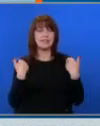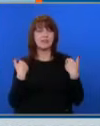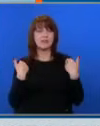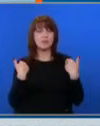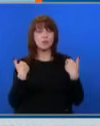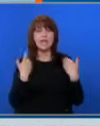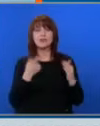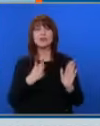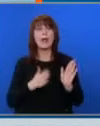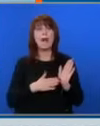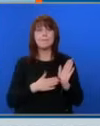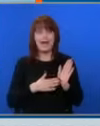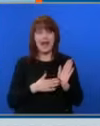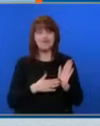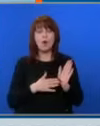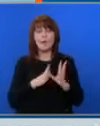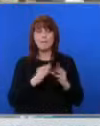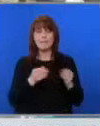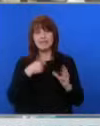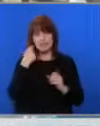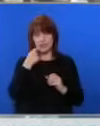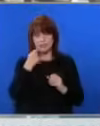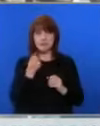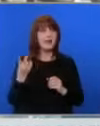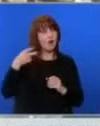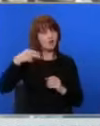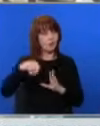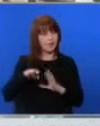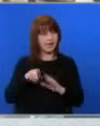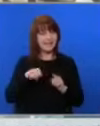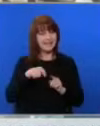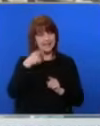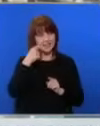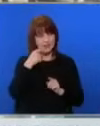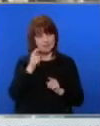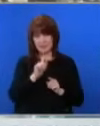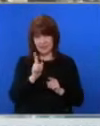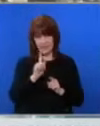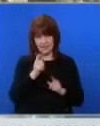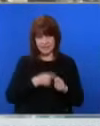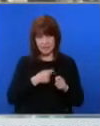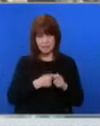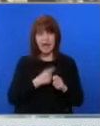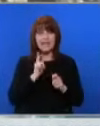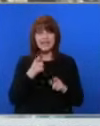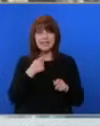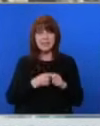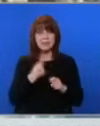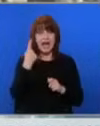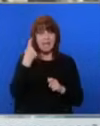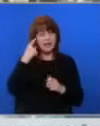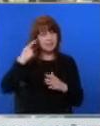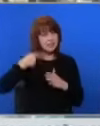с неправомерно взети изпити да ги положат. Не просто тези изпити трябва да бъдат положени, трябва да се направи една